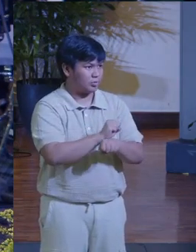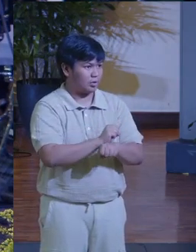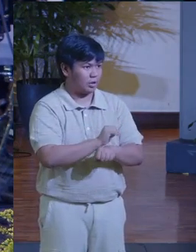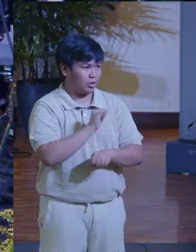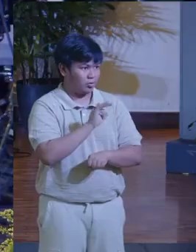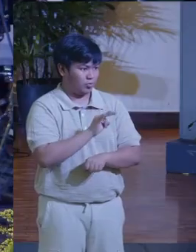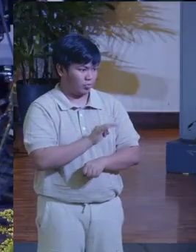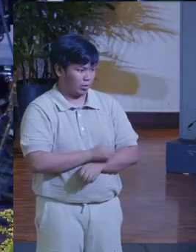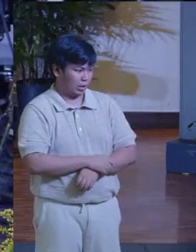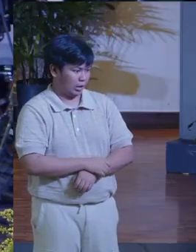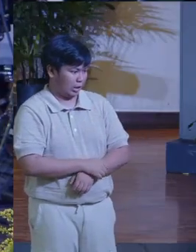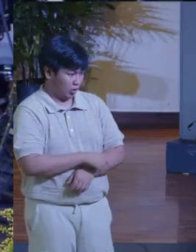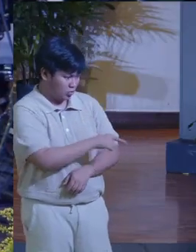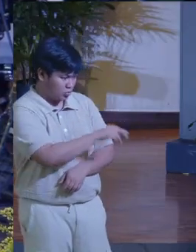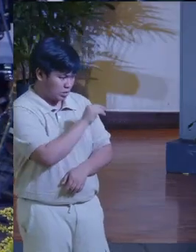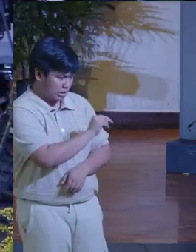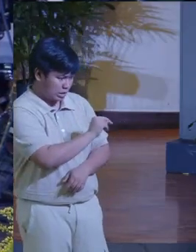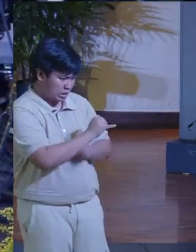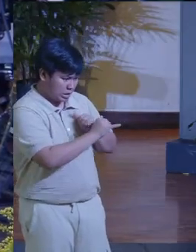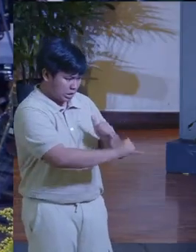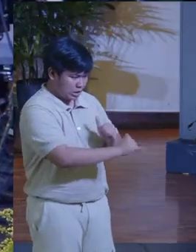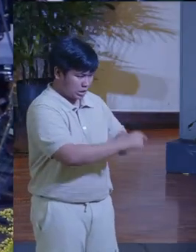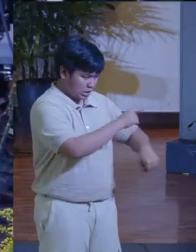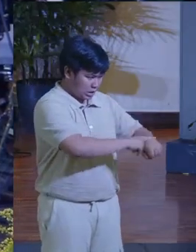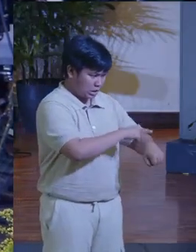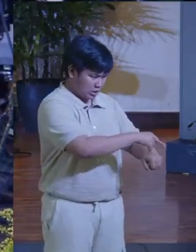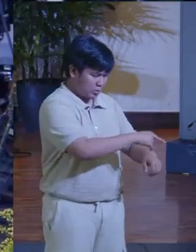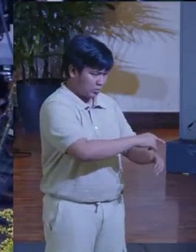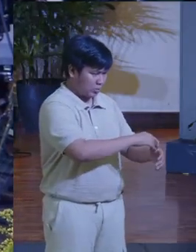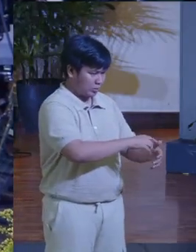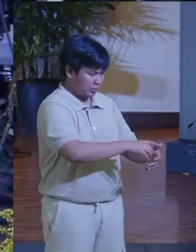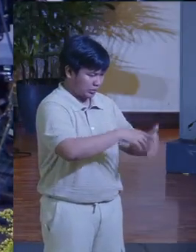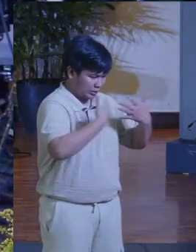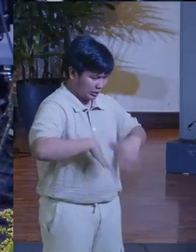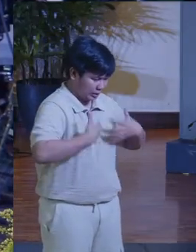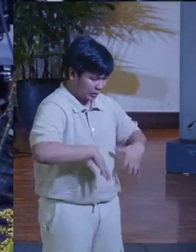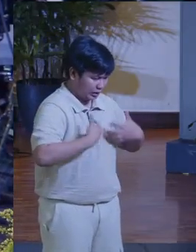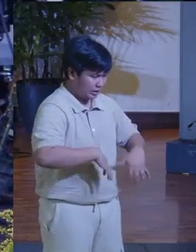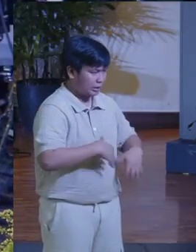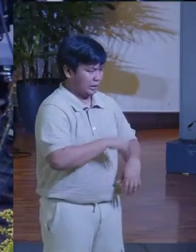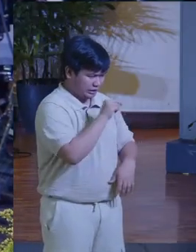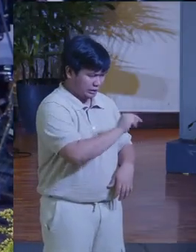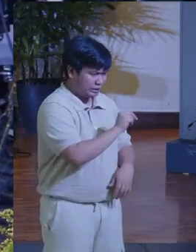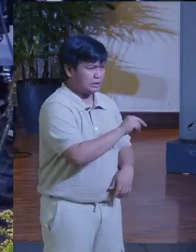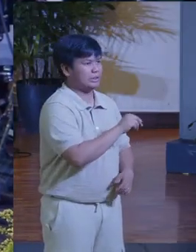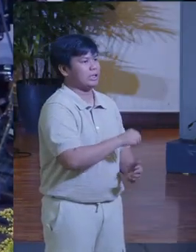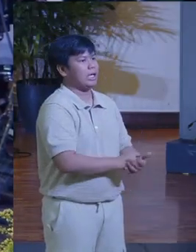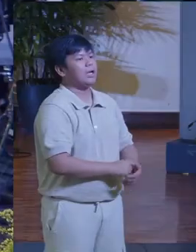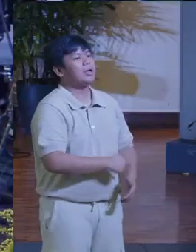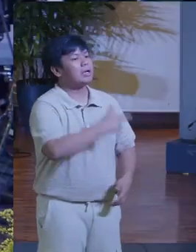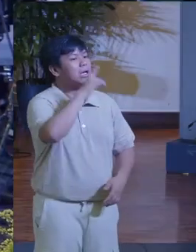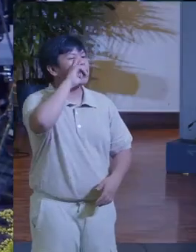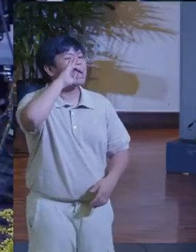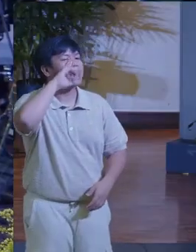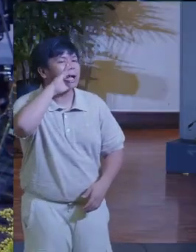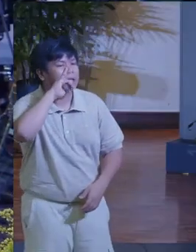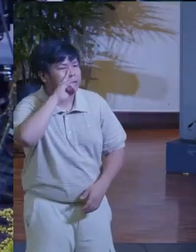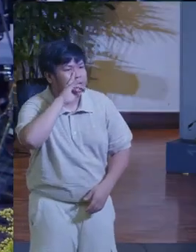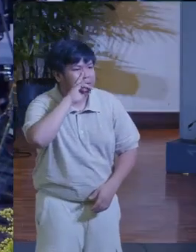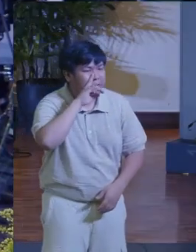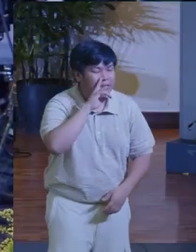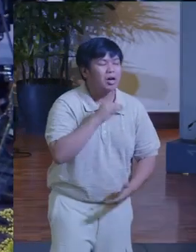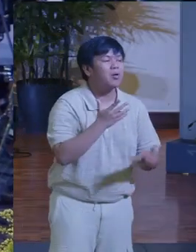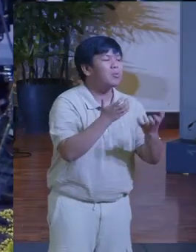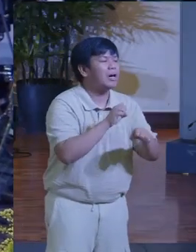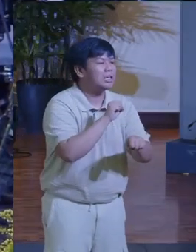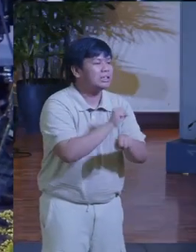tinatakot natin, maglinis ka ng ganitong oras, maglaba ka ng ganitong oras, Now, gagawin po nila kasi nais nila na ma-retain yung